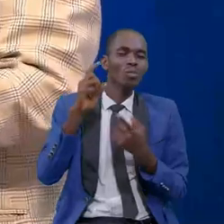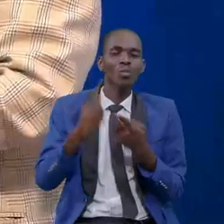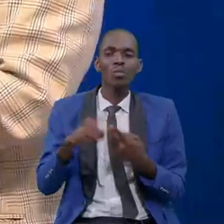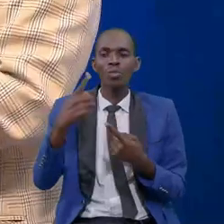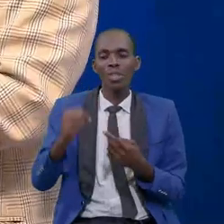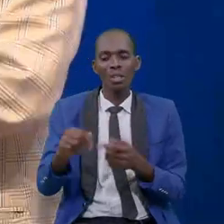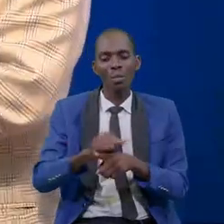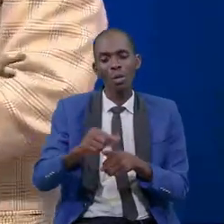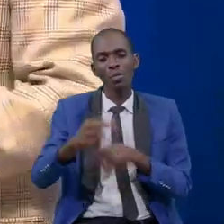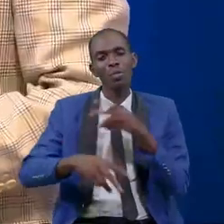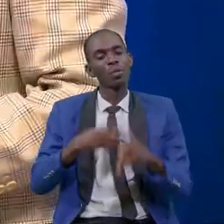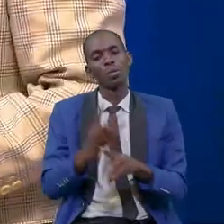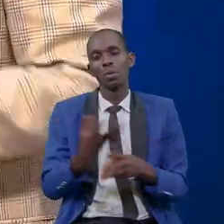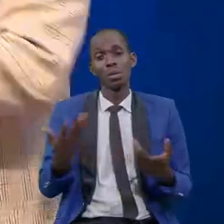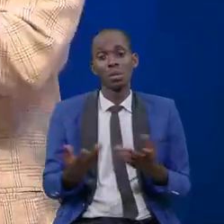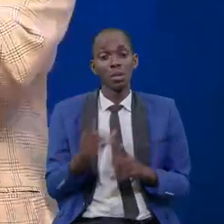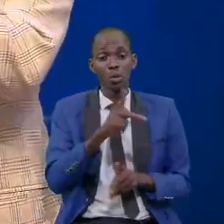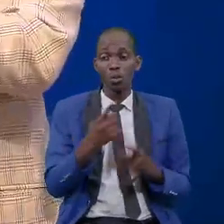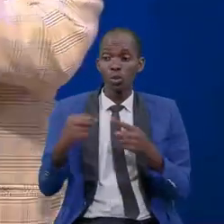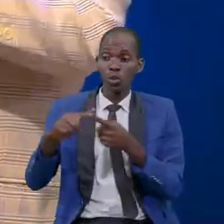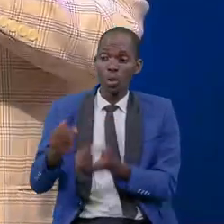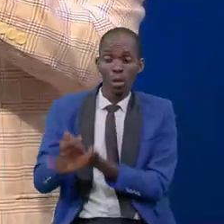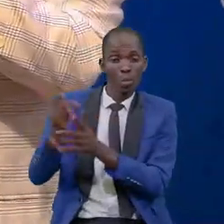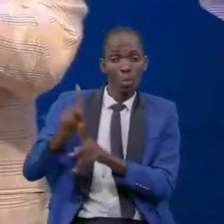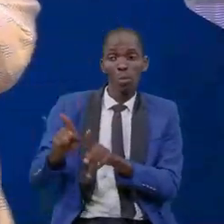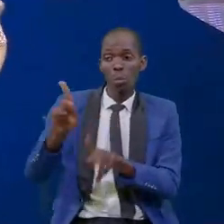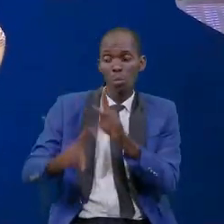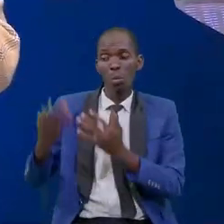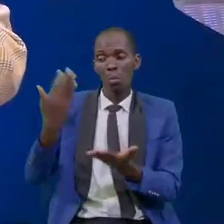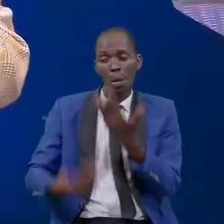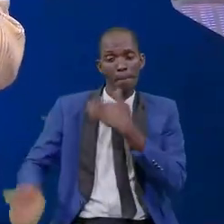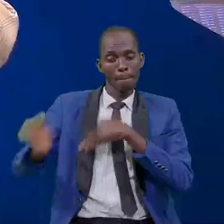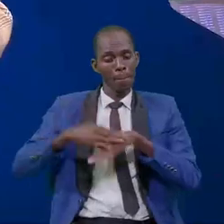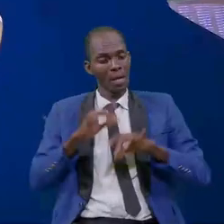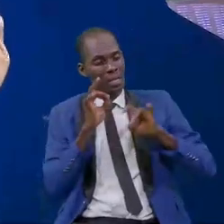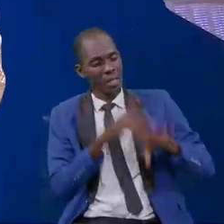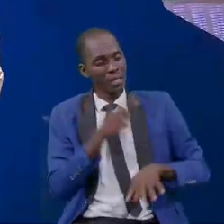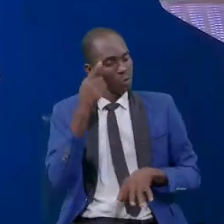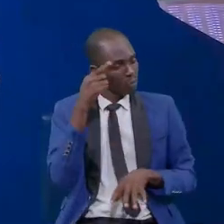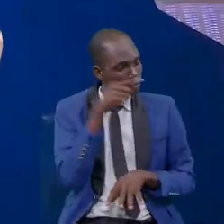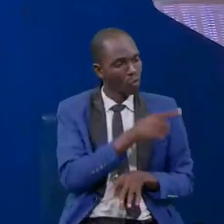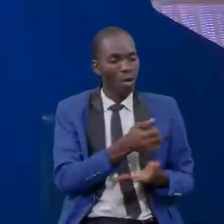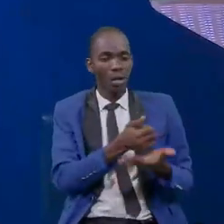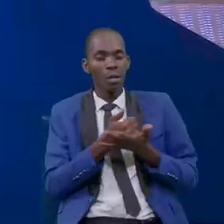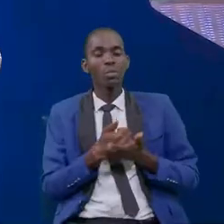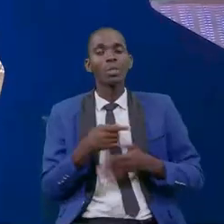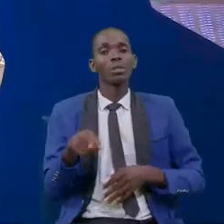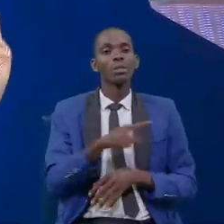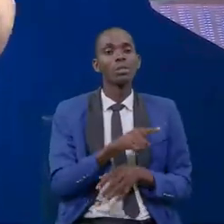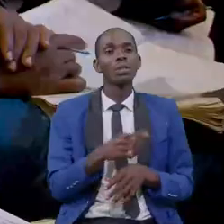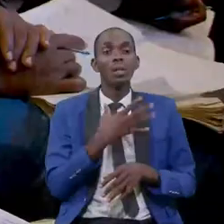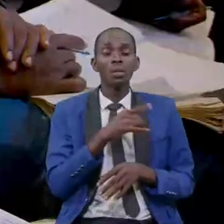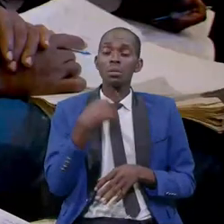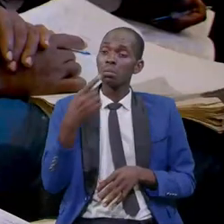choses. Les gens que vous voulez même aider, ils vont même vous haïr. Vous devez être courageux. Que quel que soit ce que vous me